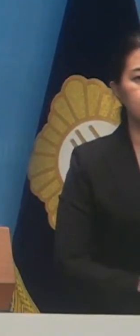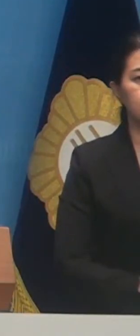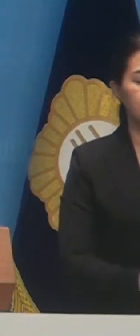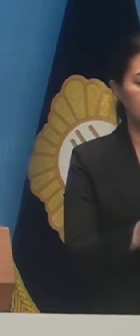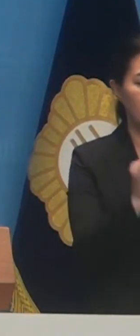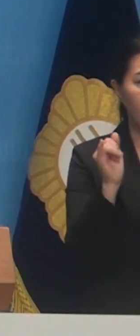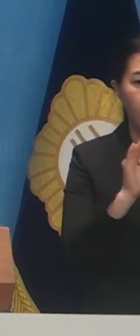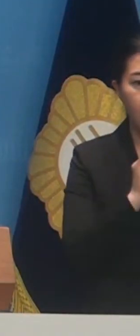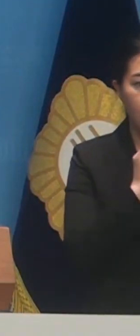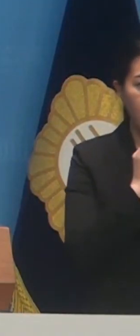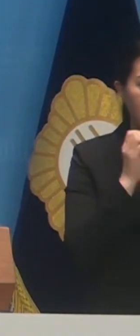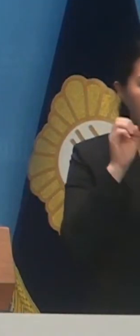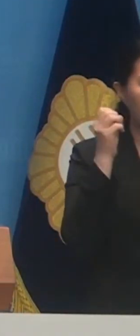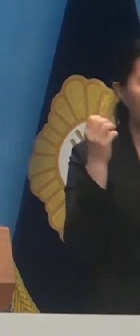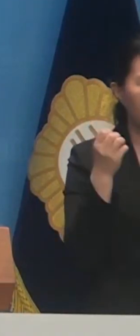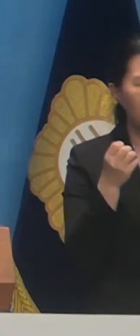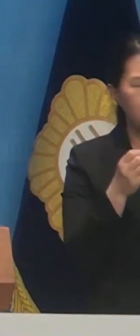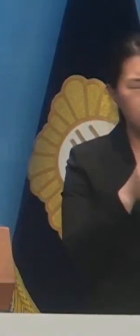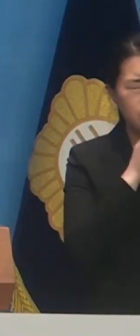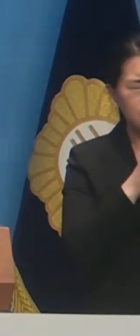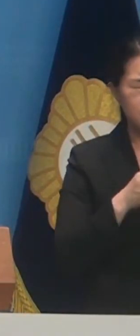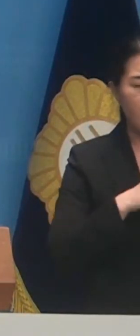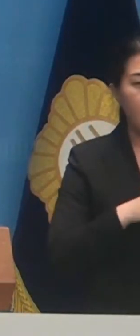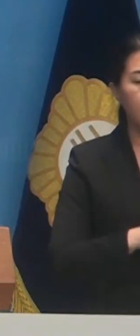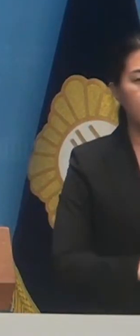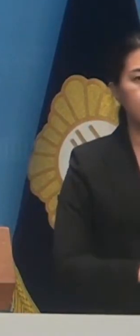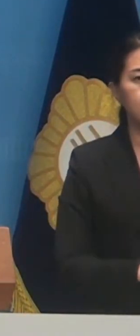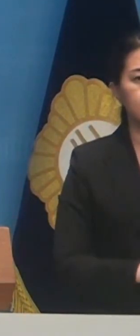국민들은 아연실색하지 않을 수 없었습니다.